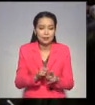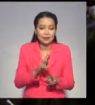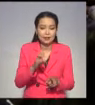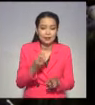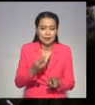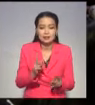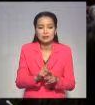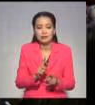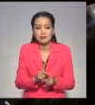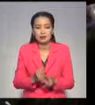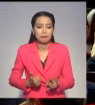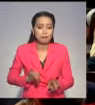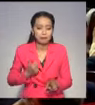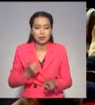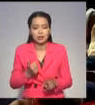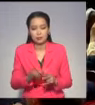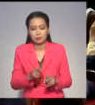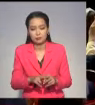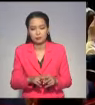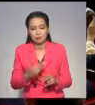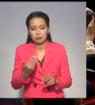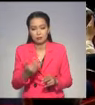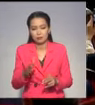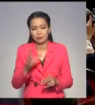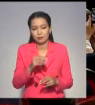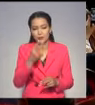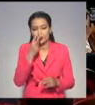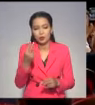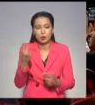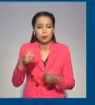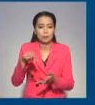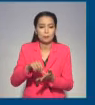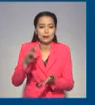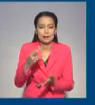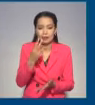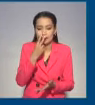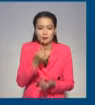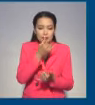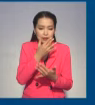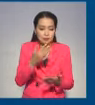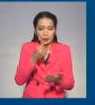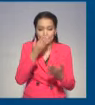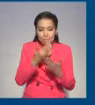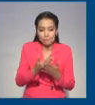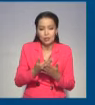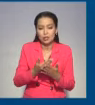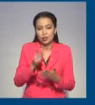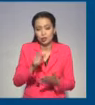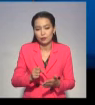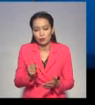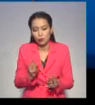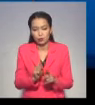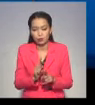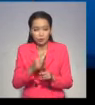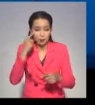национального высокомерия, нежелания и неумения видеть в представителе другой национальности близкого человека и друга, и призвал не